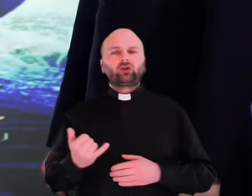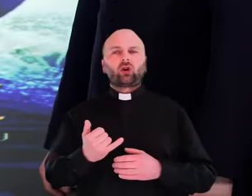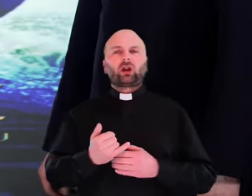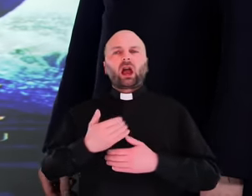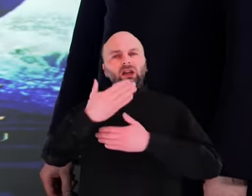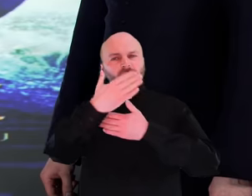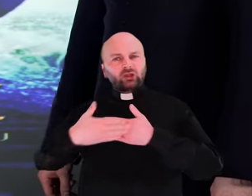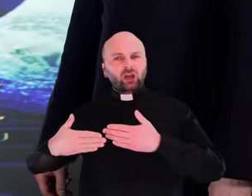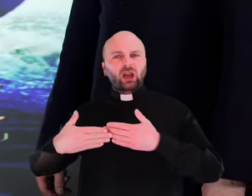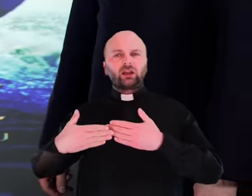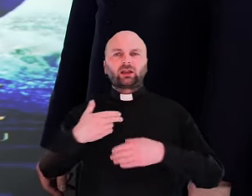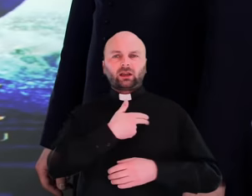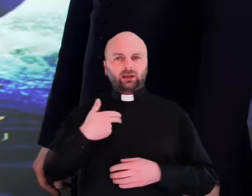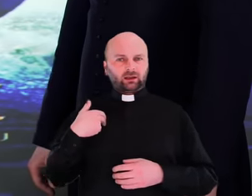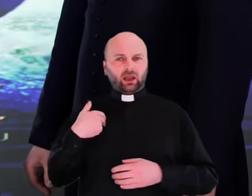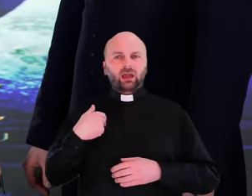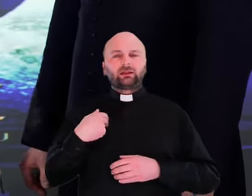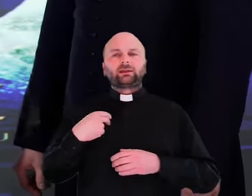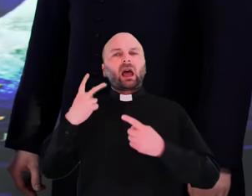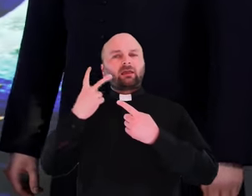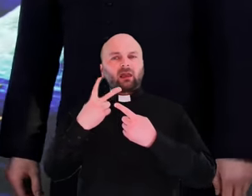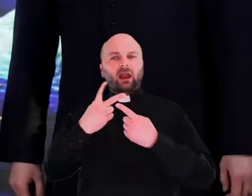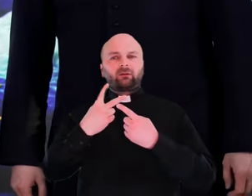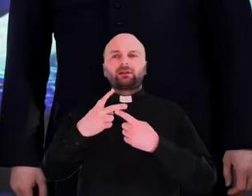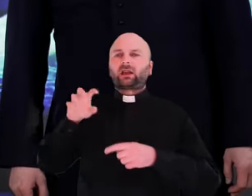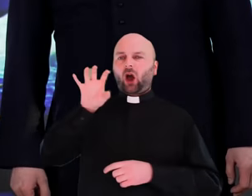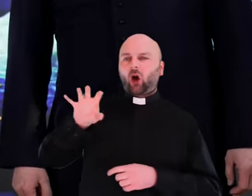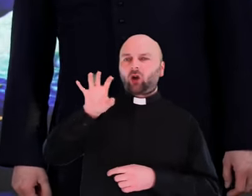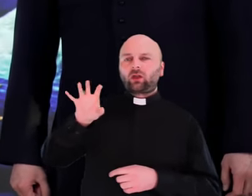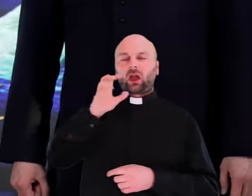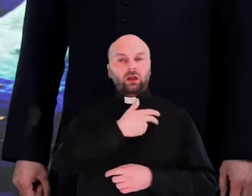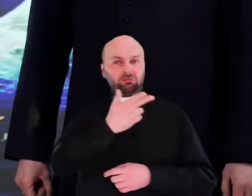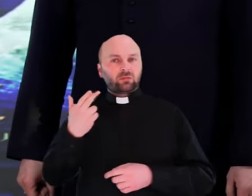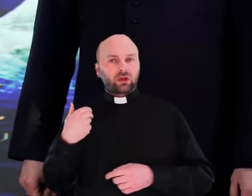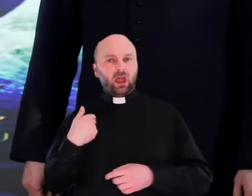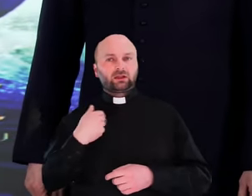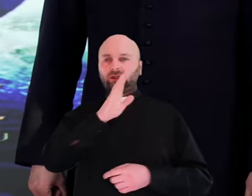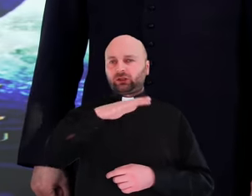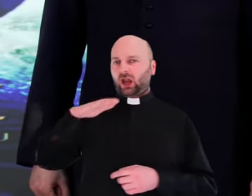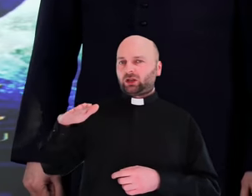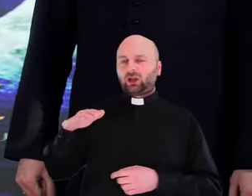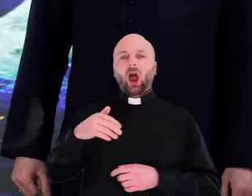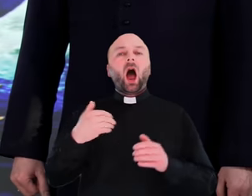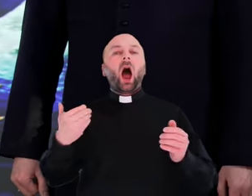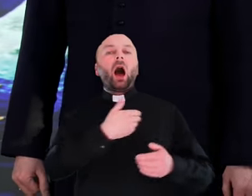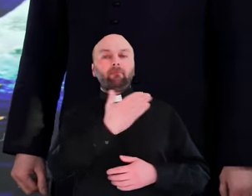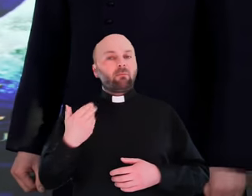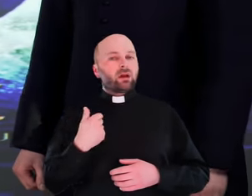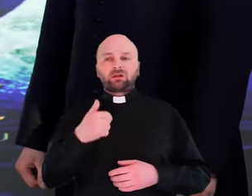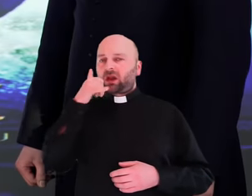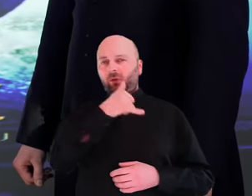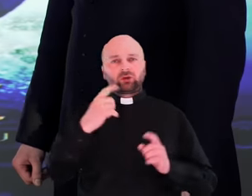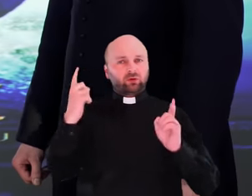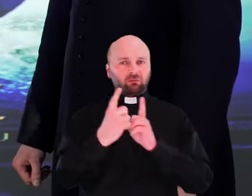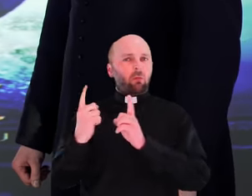jakiś ekran, a nas teraz w tym momencie dzieli ekran od tych, którzy nas oglądają, i nie możemy się z nimi tak naprawdę spotkać,